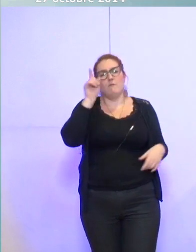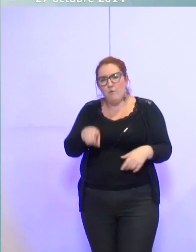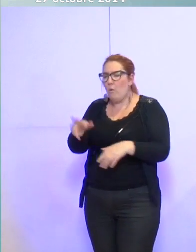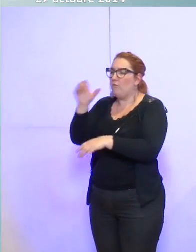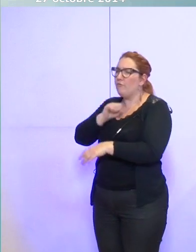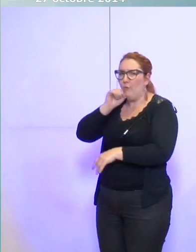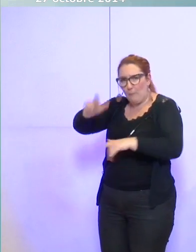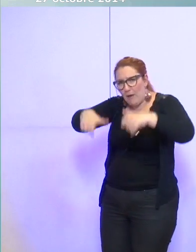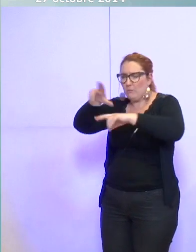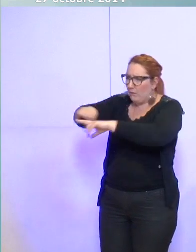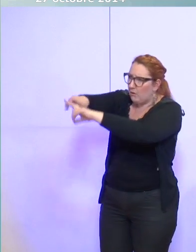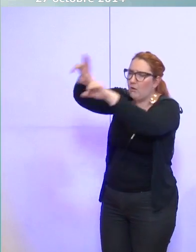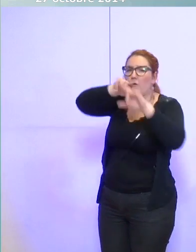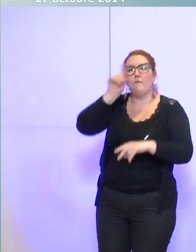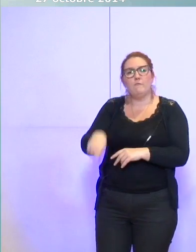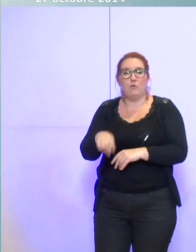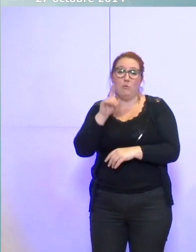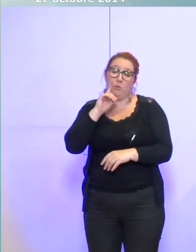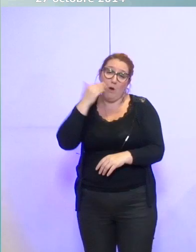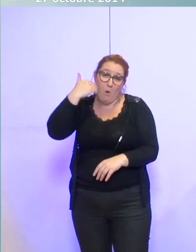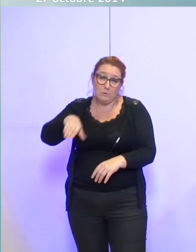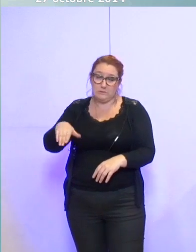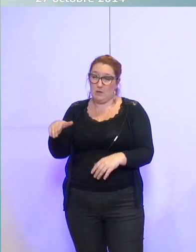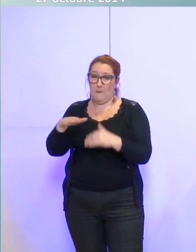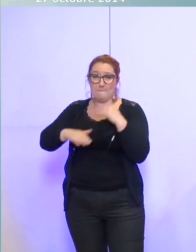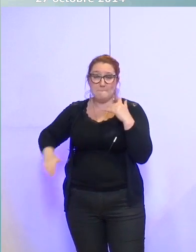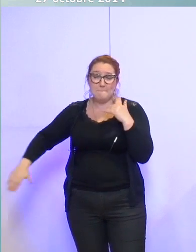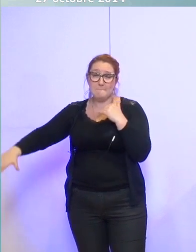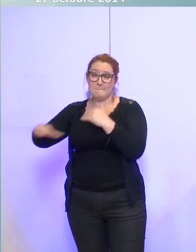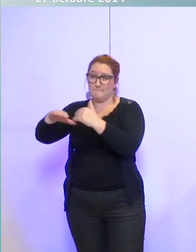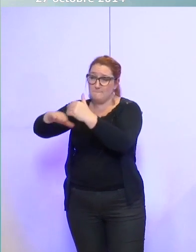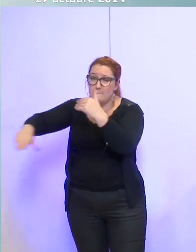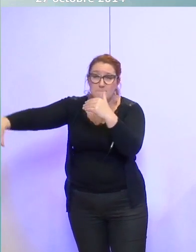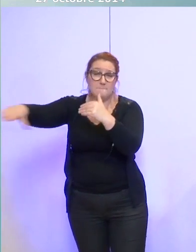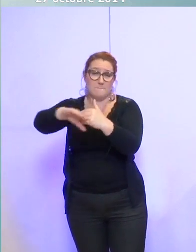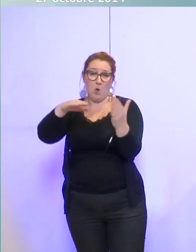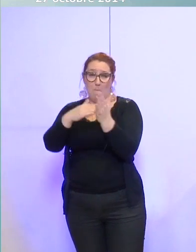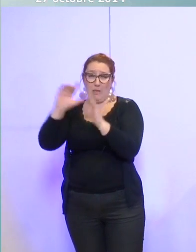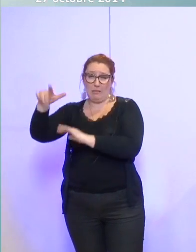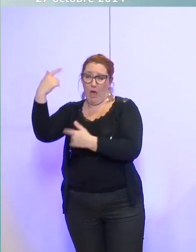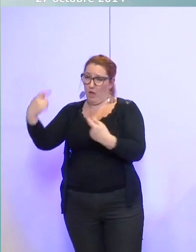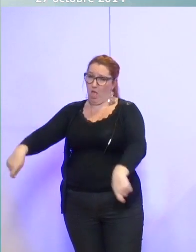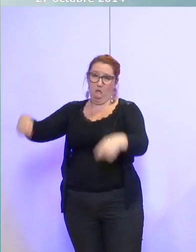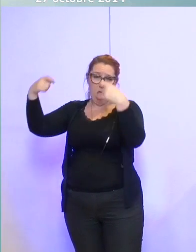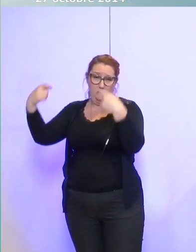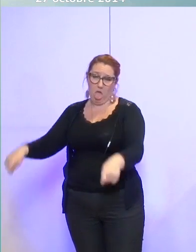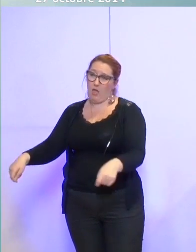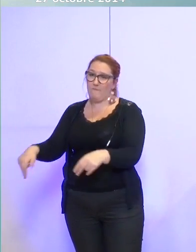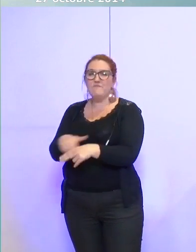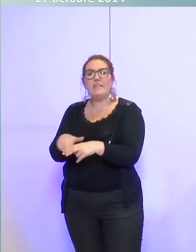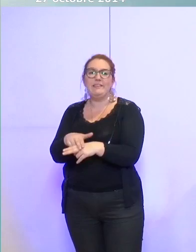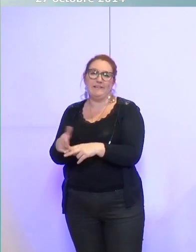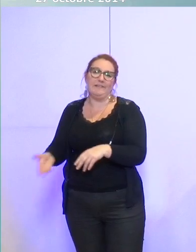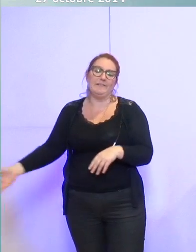bâtiments, quand on sait les mètres carrés qui sont non utilisés dans ces espaces. Enfin, la